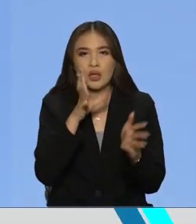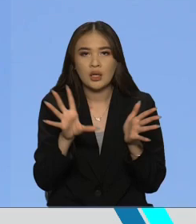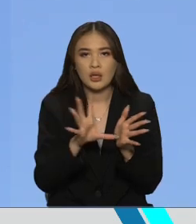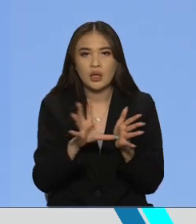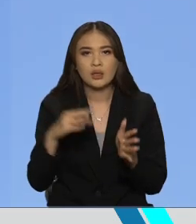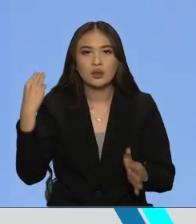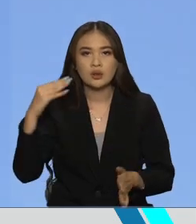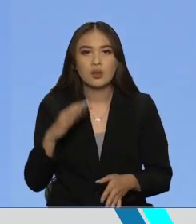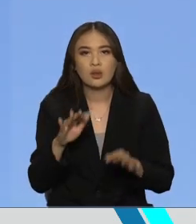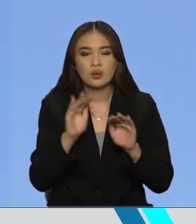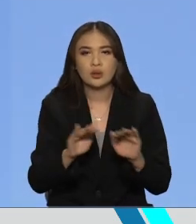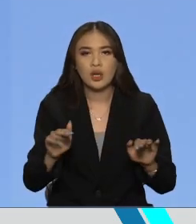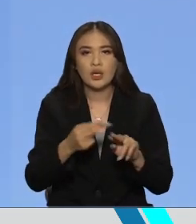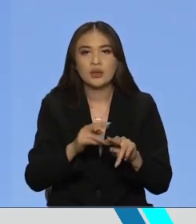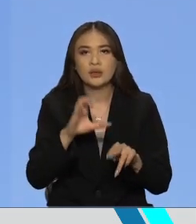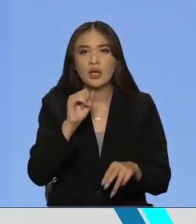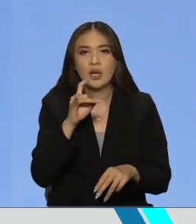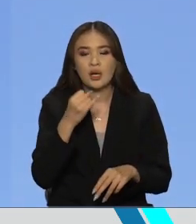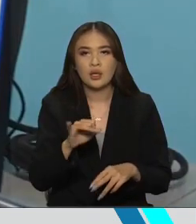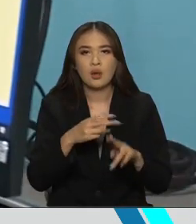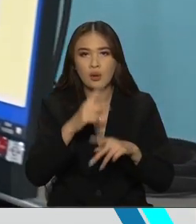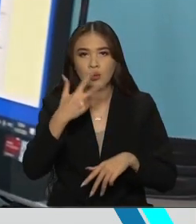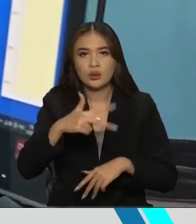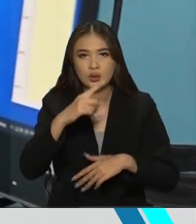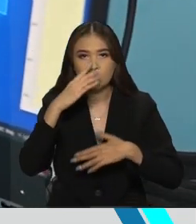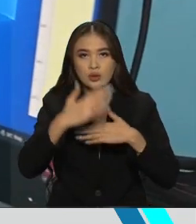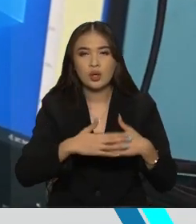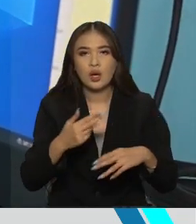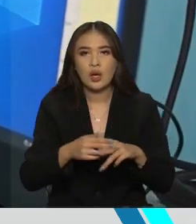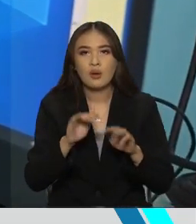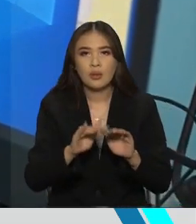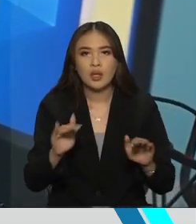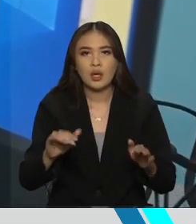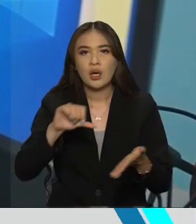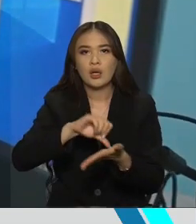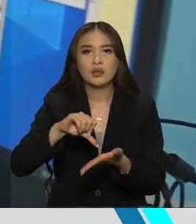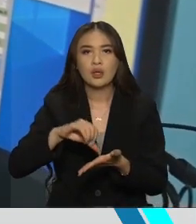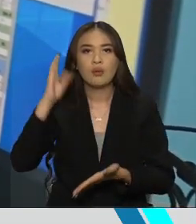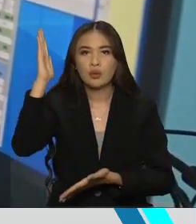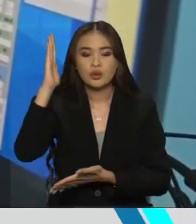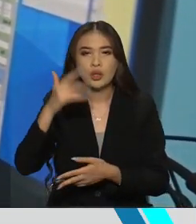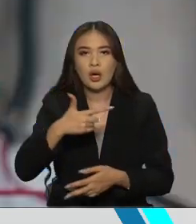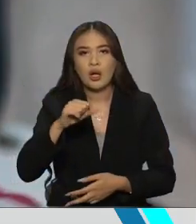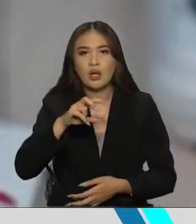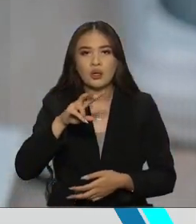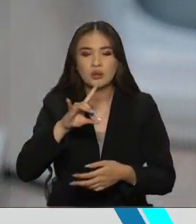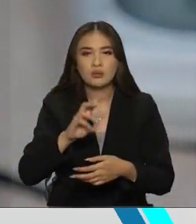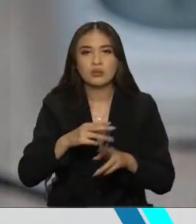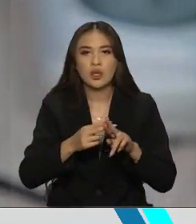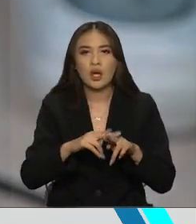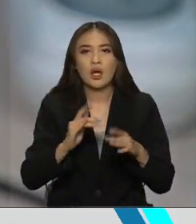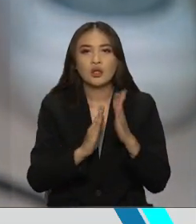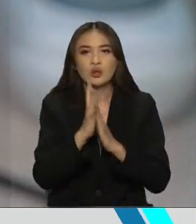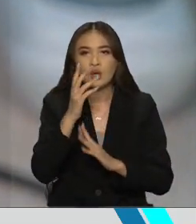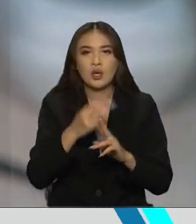Түркістандағы оқушылар сарайында. Оған 30-ға жуық бала қатысады. Айта кетейік, болашақ ғалымдар атмосфераның жоғары